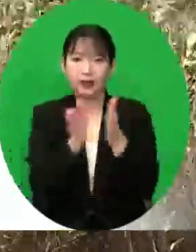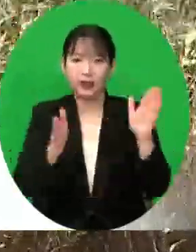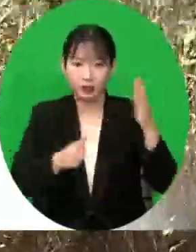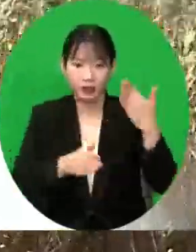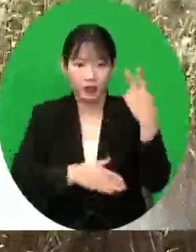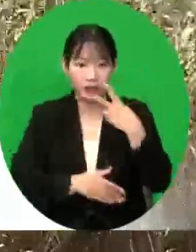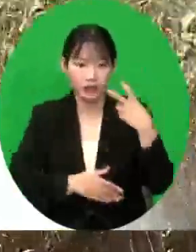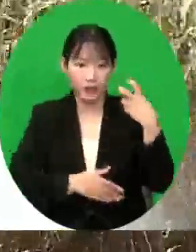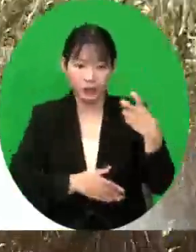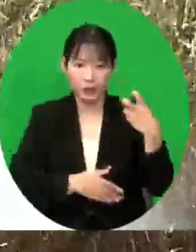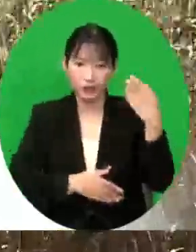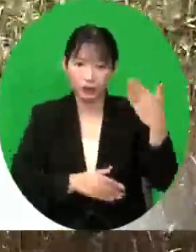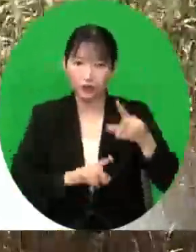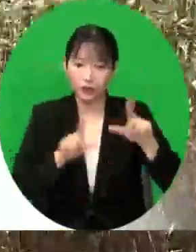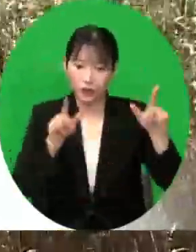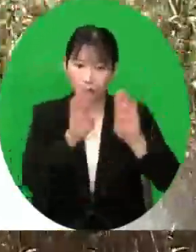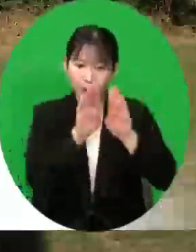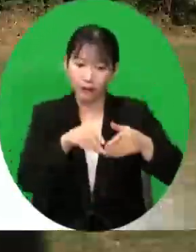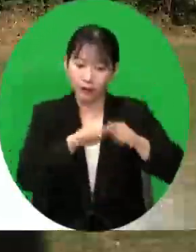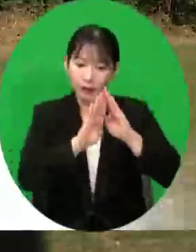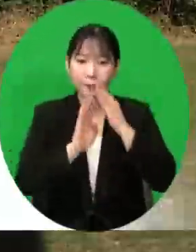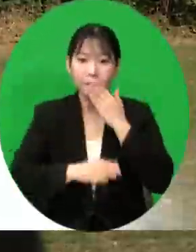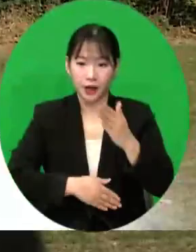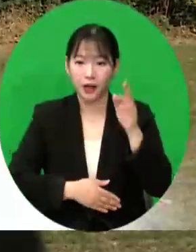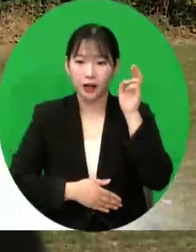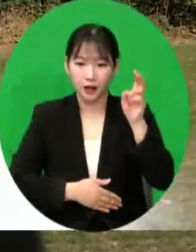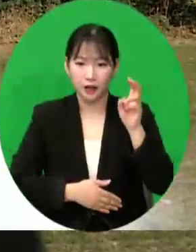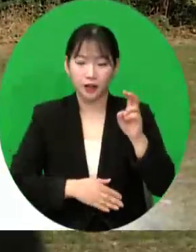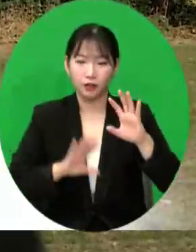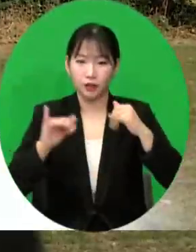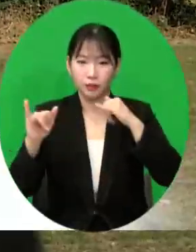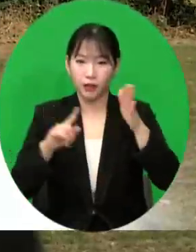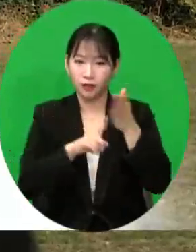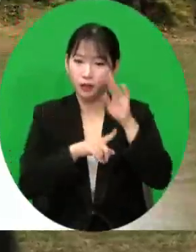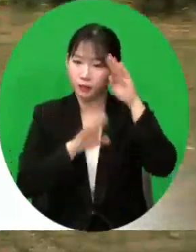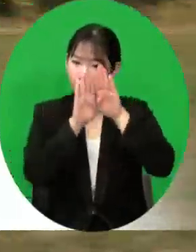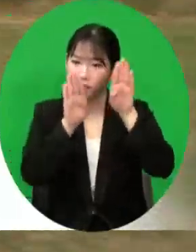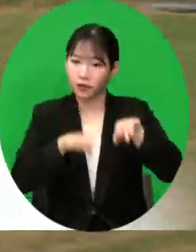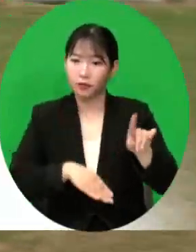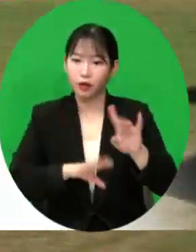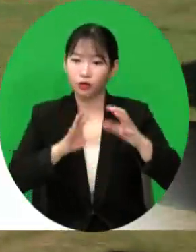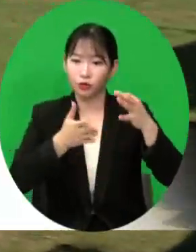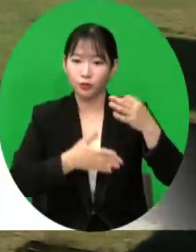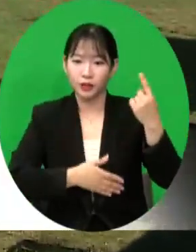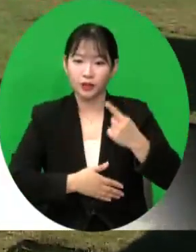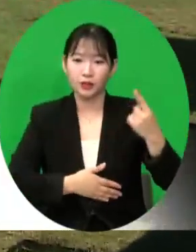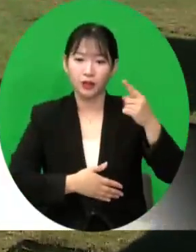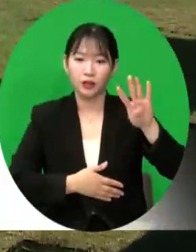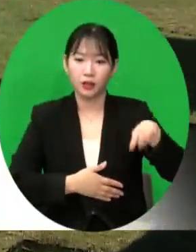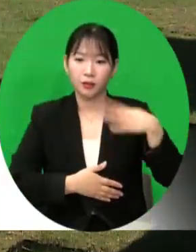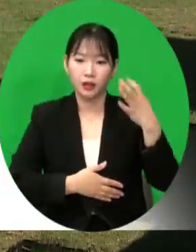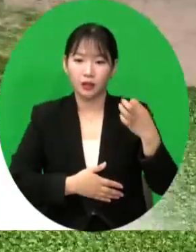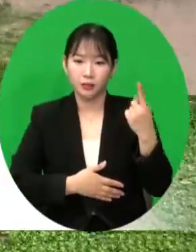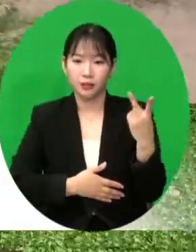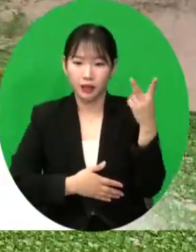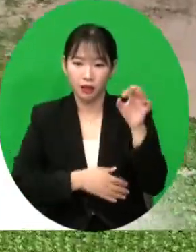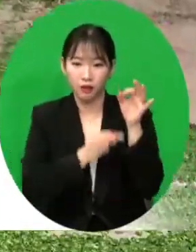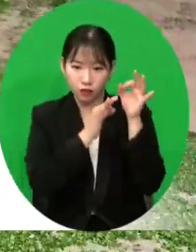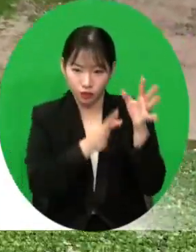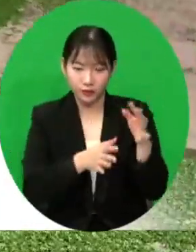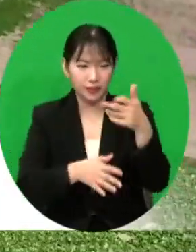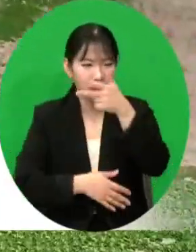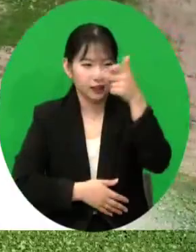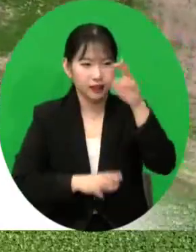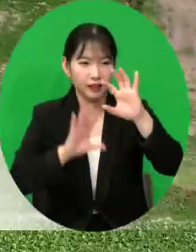개관이 가능해질 것으로 전망했습니다 국립 해양 수산 박물관은 국비 144 2억원을 투입하는